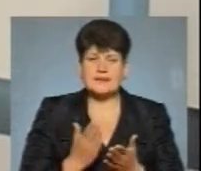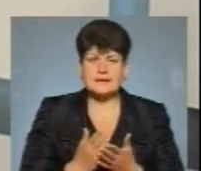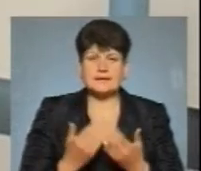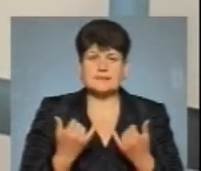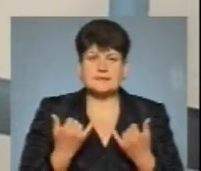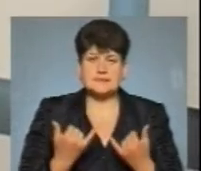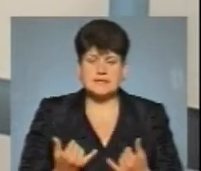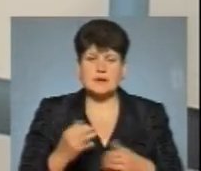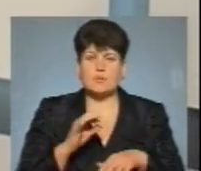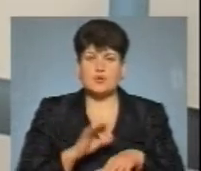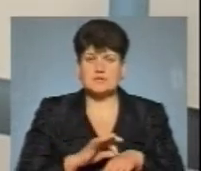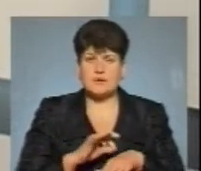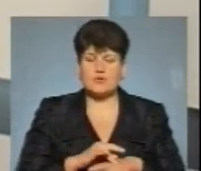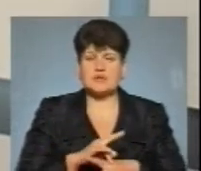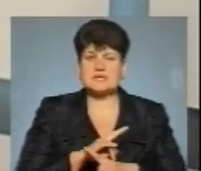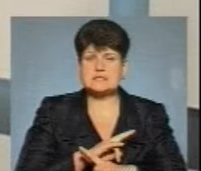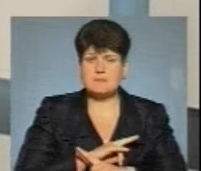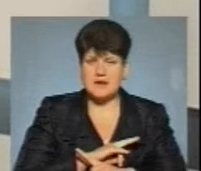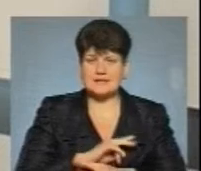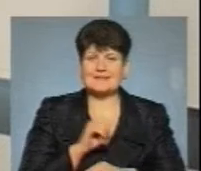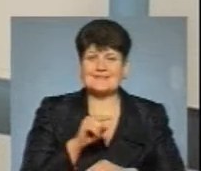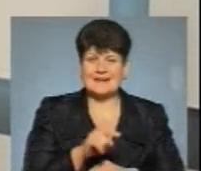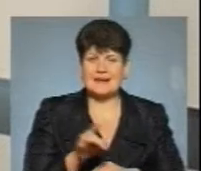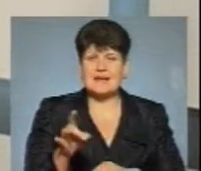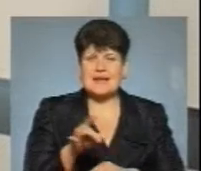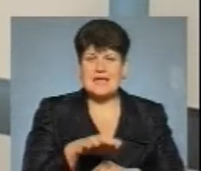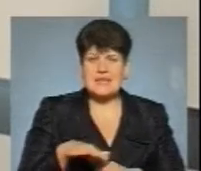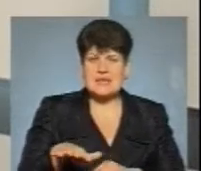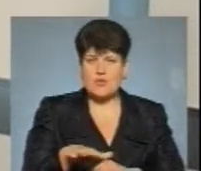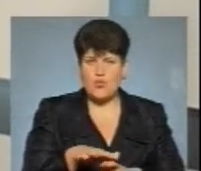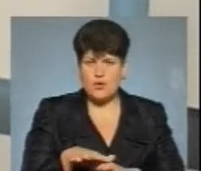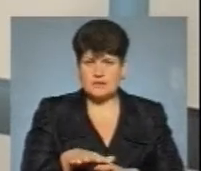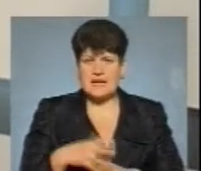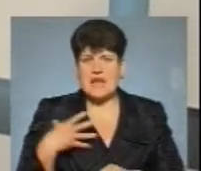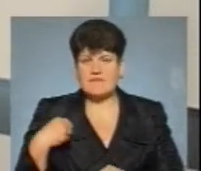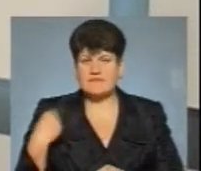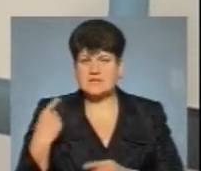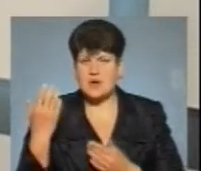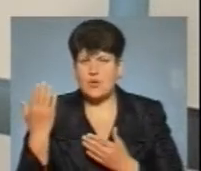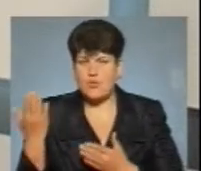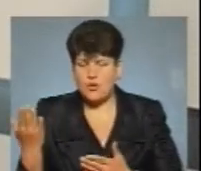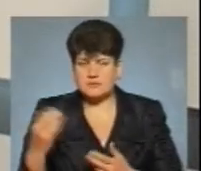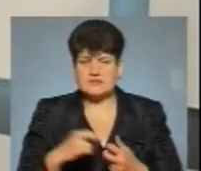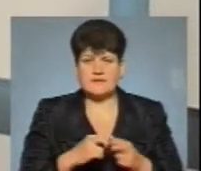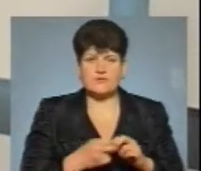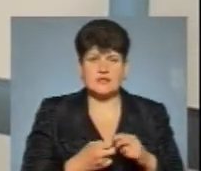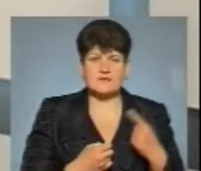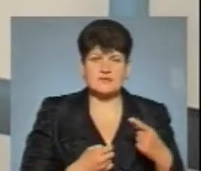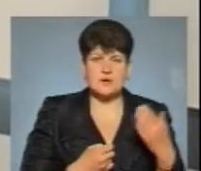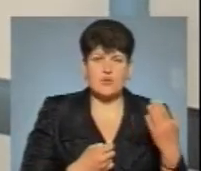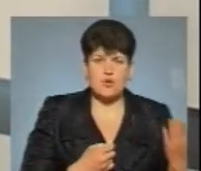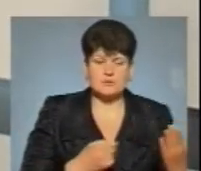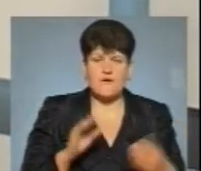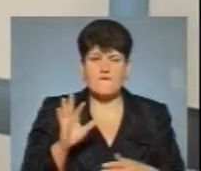по захворюваності і смертності в тих регіонах. Це Львівська область, Івано-Франківська,